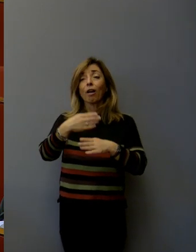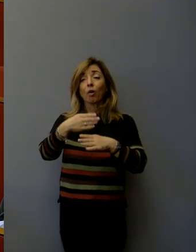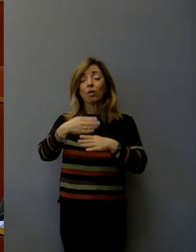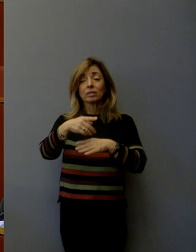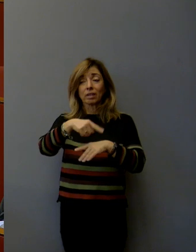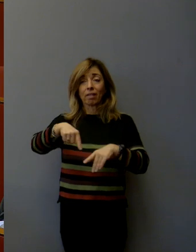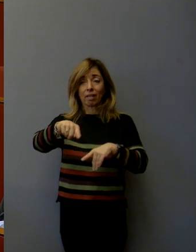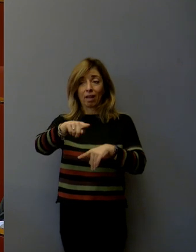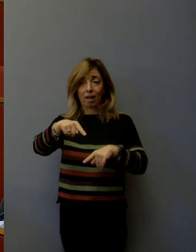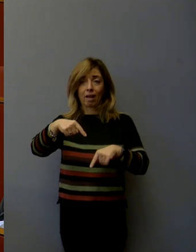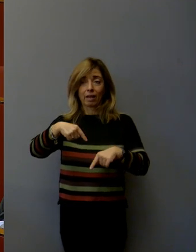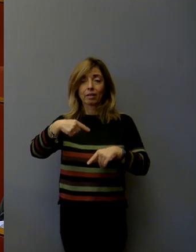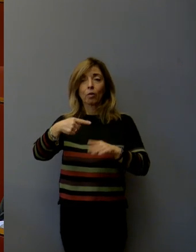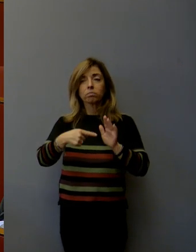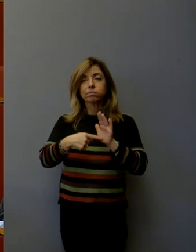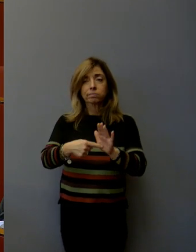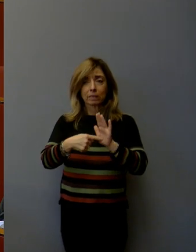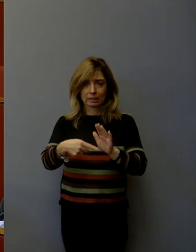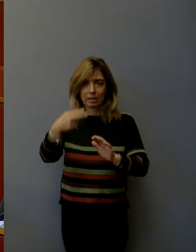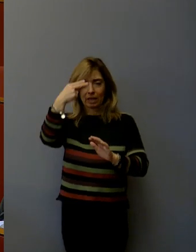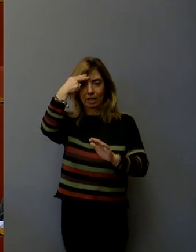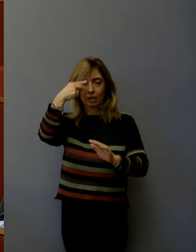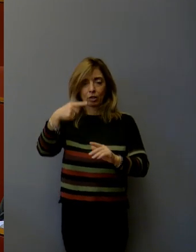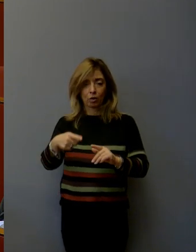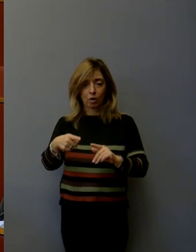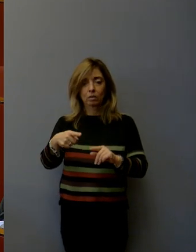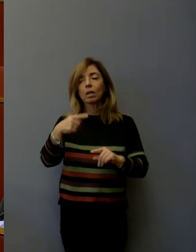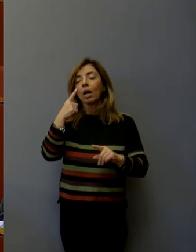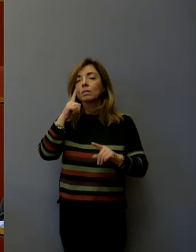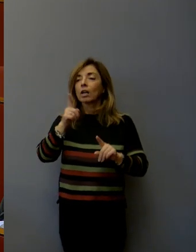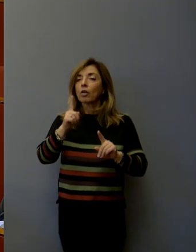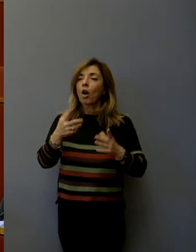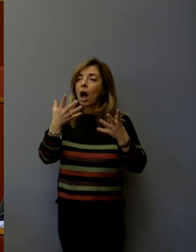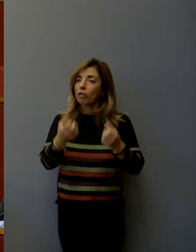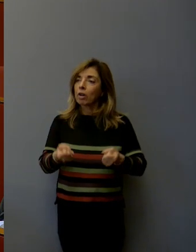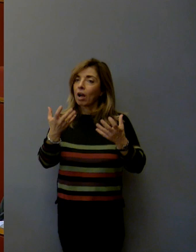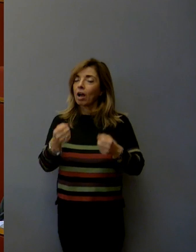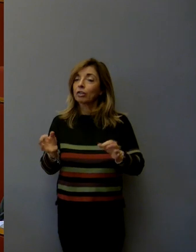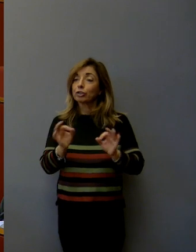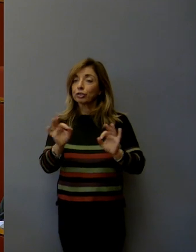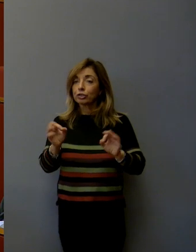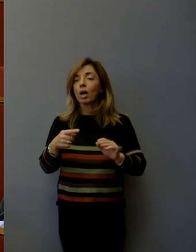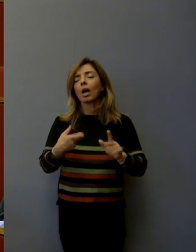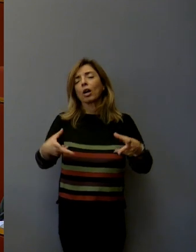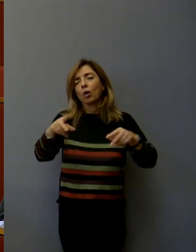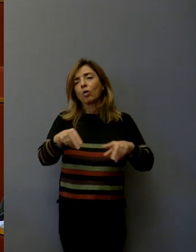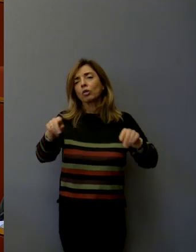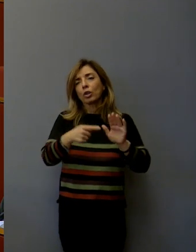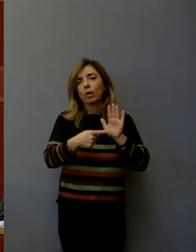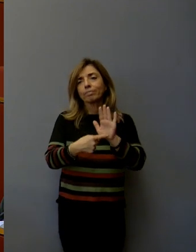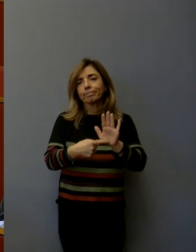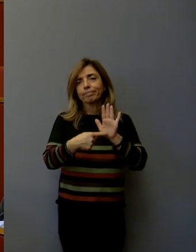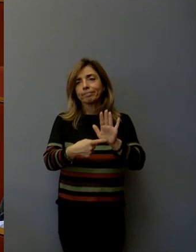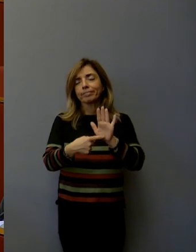giorno viene accolto hanno la cattiva abitudine di riproporlo finché qualcuno non fa qualcosa Vi lascio Su questo tema